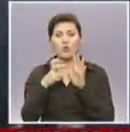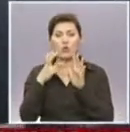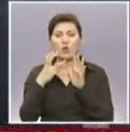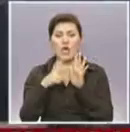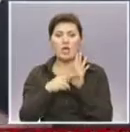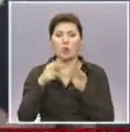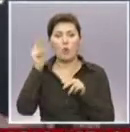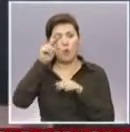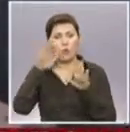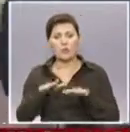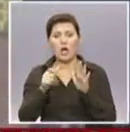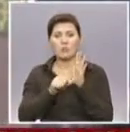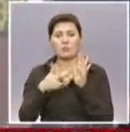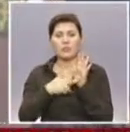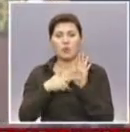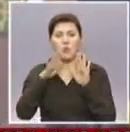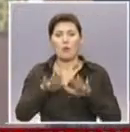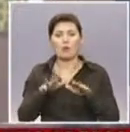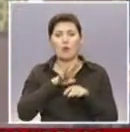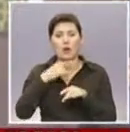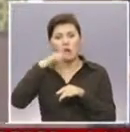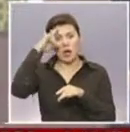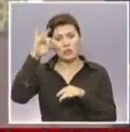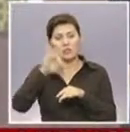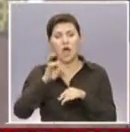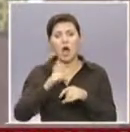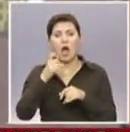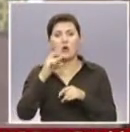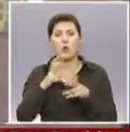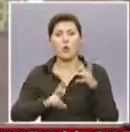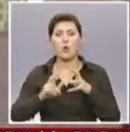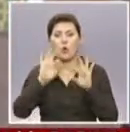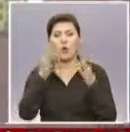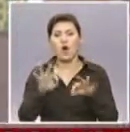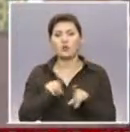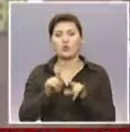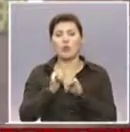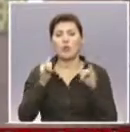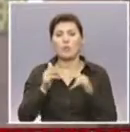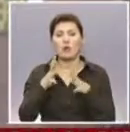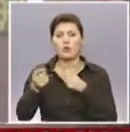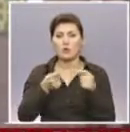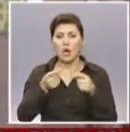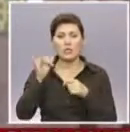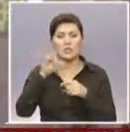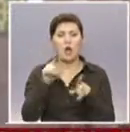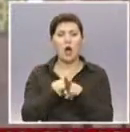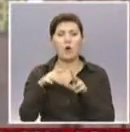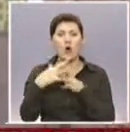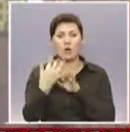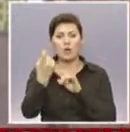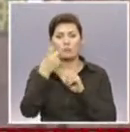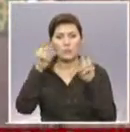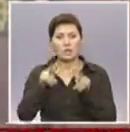оқу орнының ішінде 68-ші орынға тұрақтапты. Бұл Қазақстандағы агроөнеркәсіп кешендерін дамытуда үлкен рөл атқаратын әрі ауыл